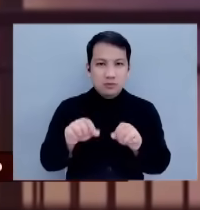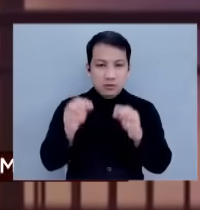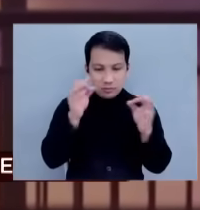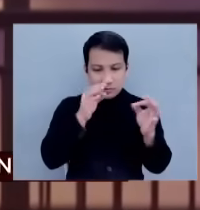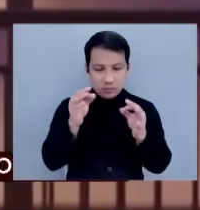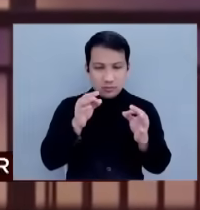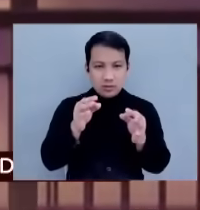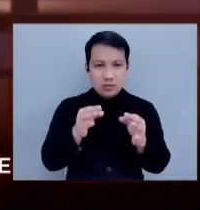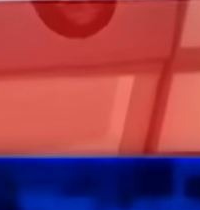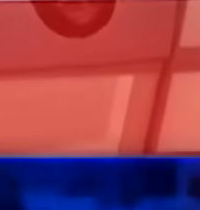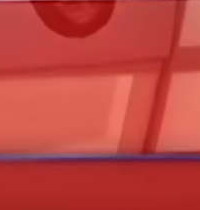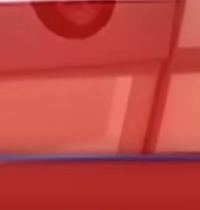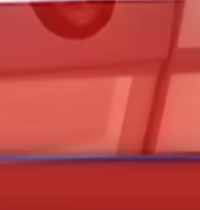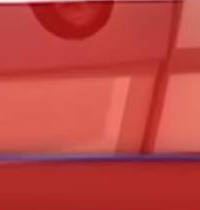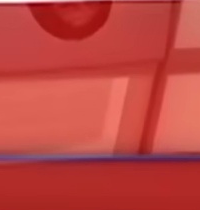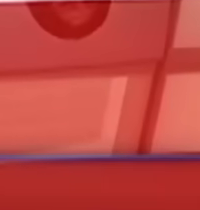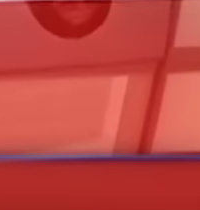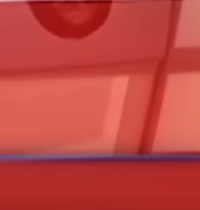pamamaril.